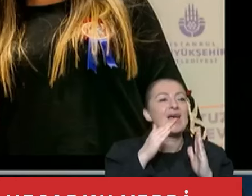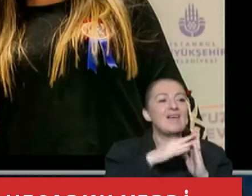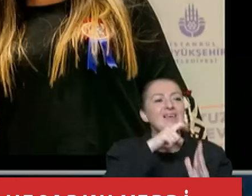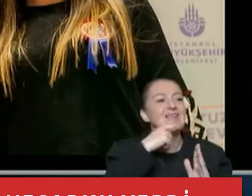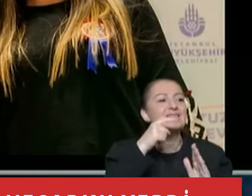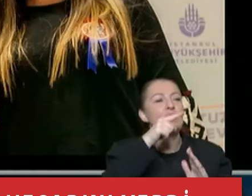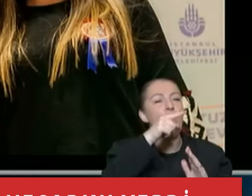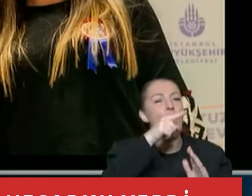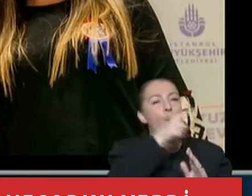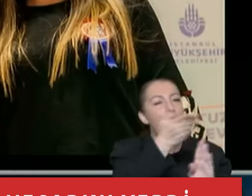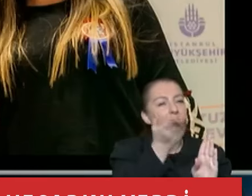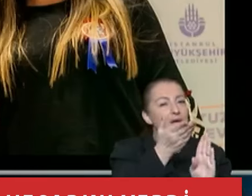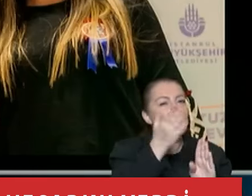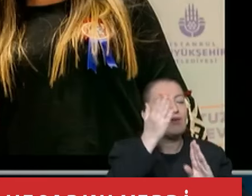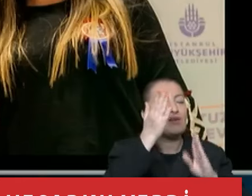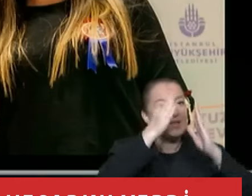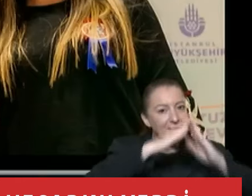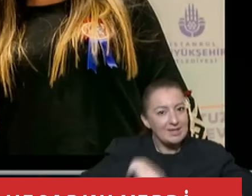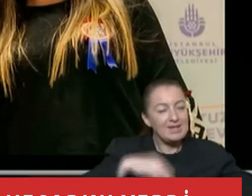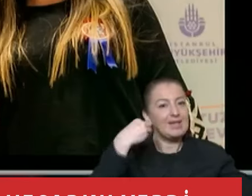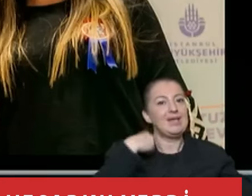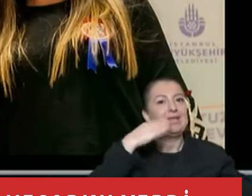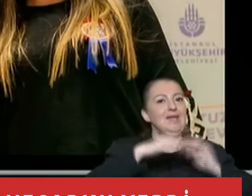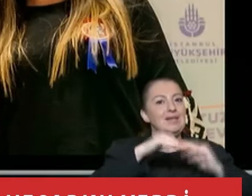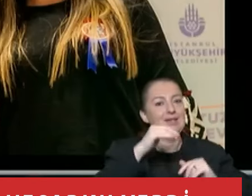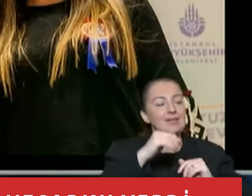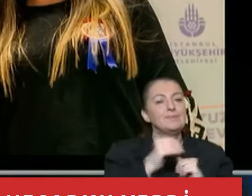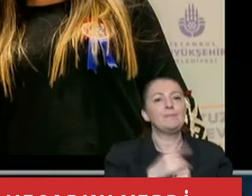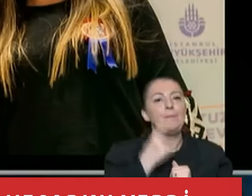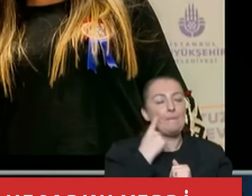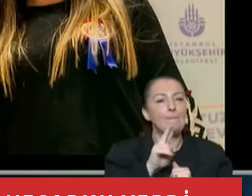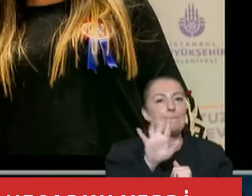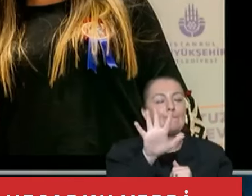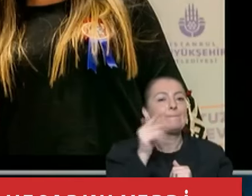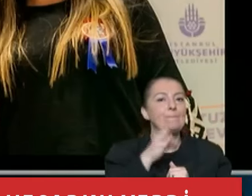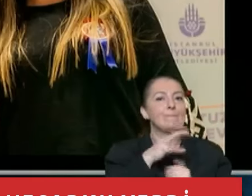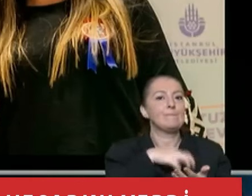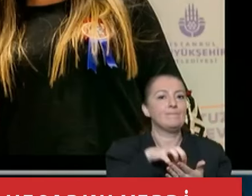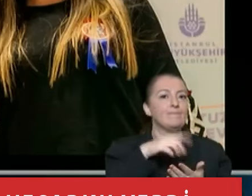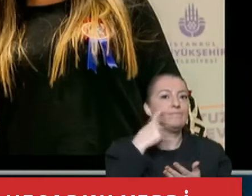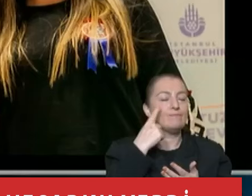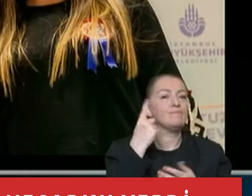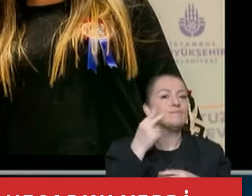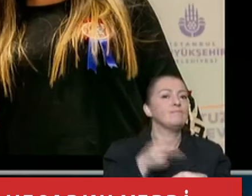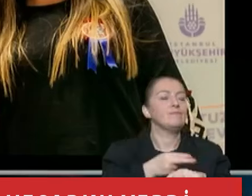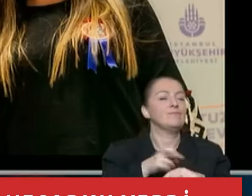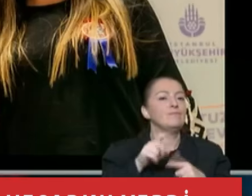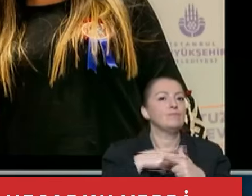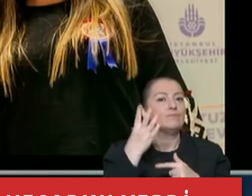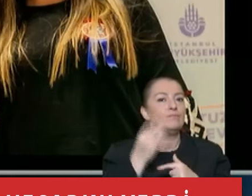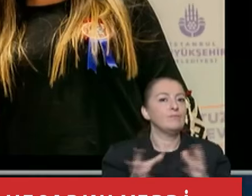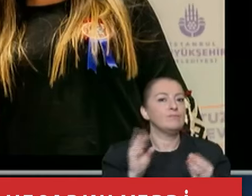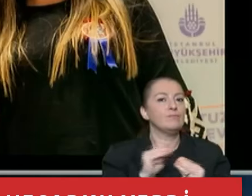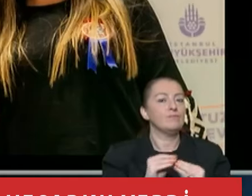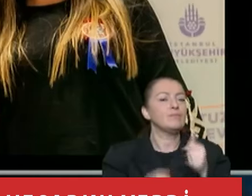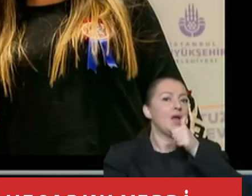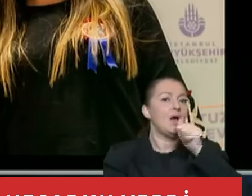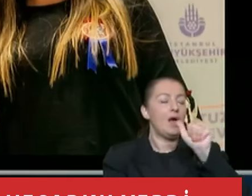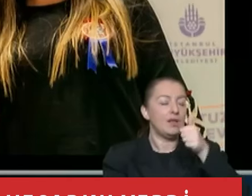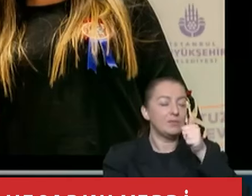Projesi ve bir kentsel dönüşüm etabı 75 adet Birimden oluşan bir vizyon projesi olmak üzere toplamda